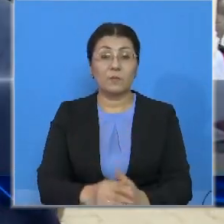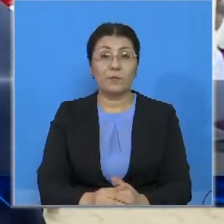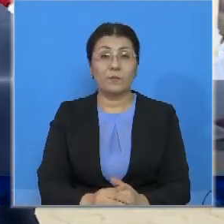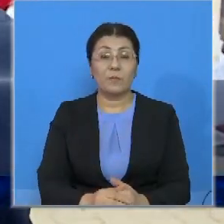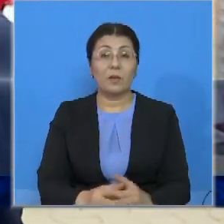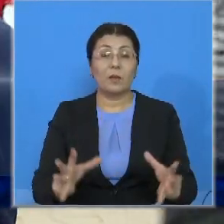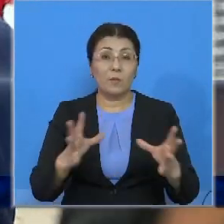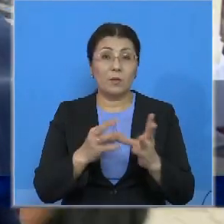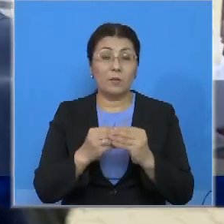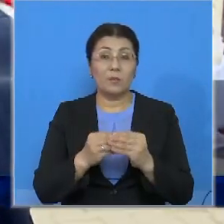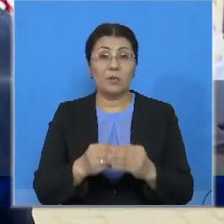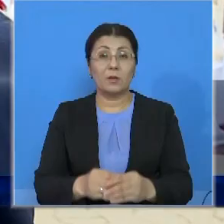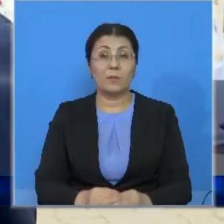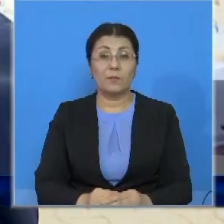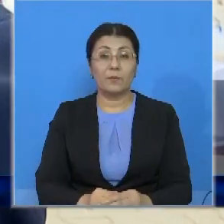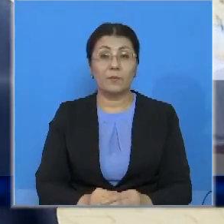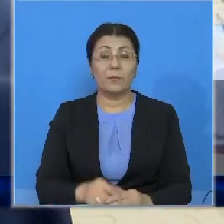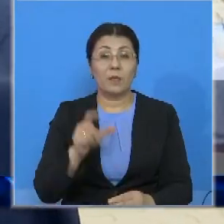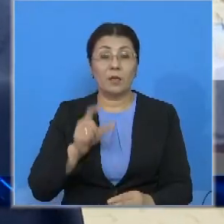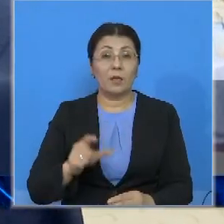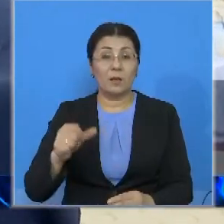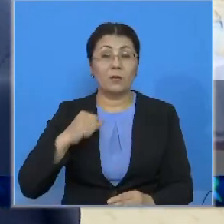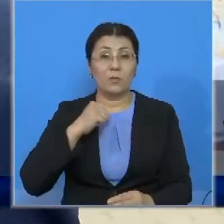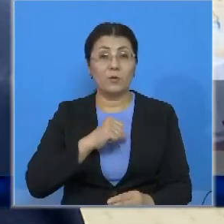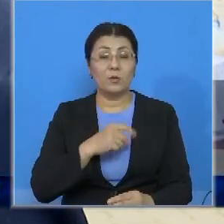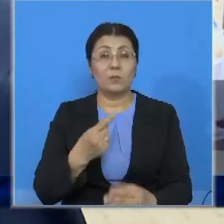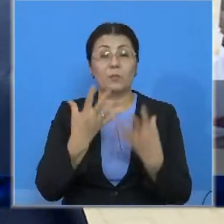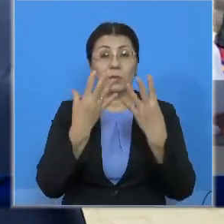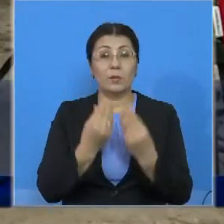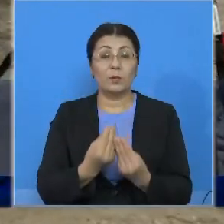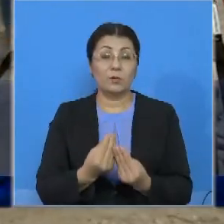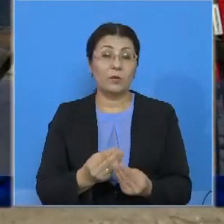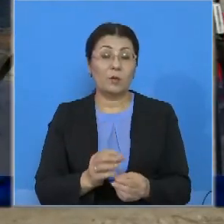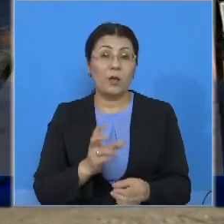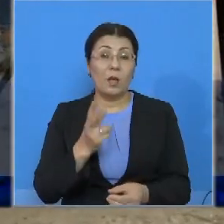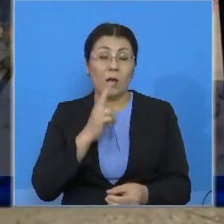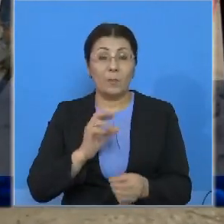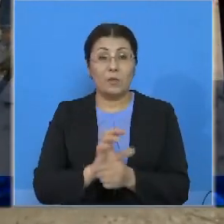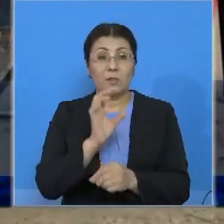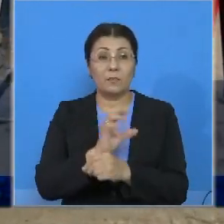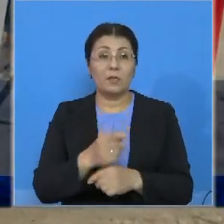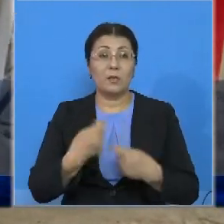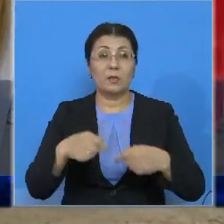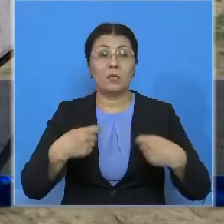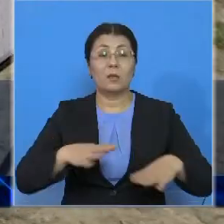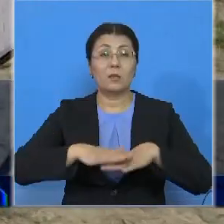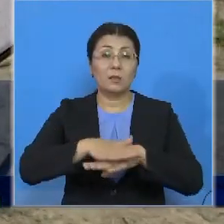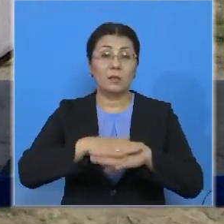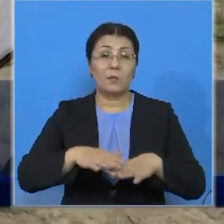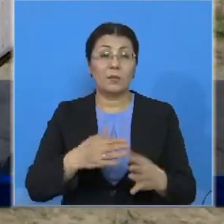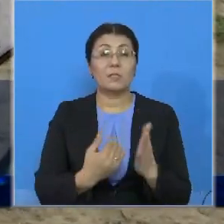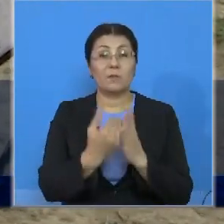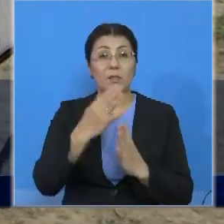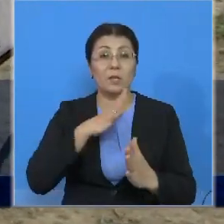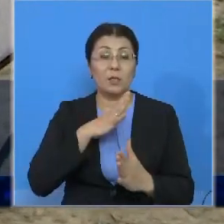солармен барлығы сосын халықтар өздері бір күндік ақшаларын берді. Жалпы жәрмеңке жоғары деңгейде өтті.